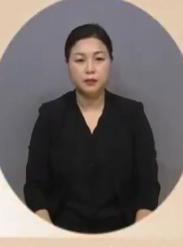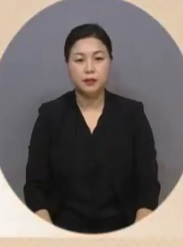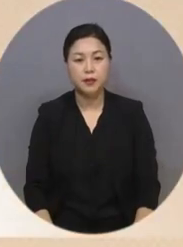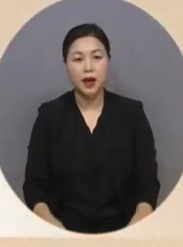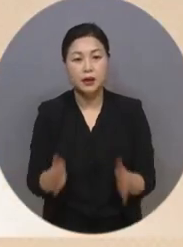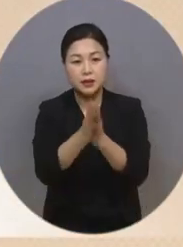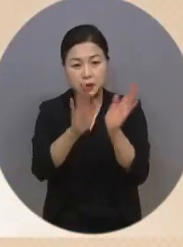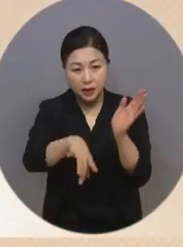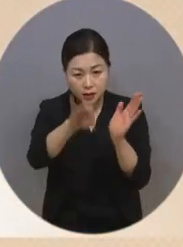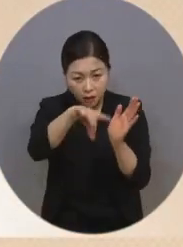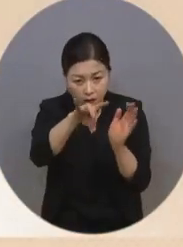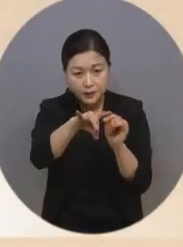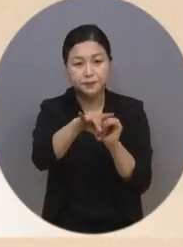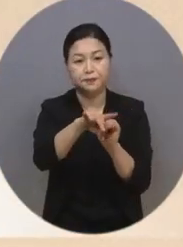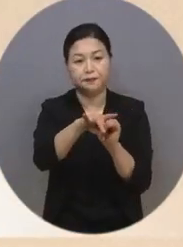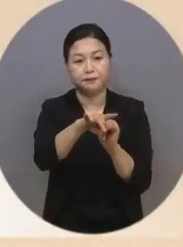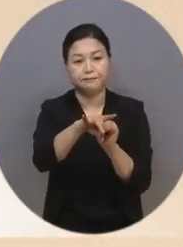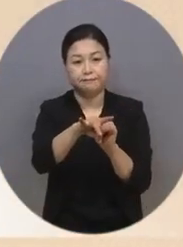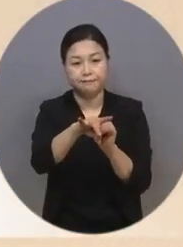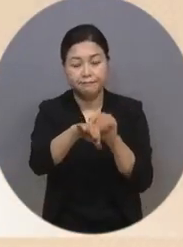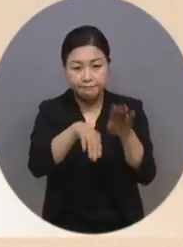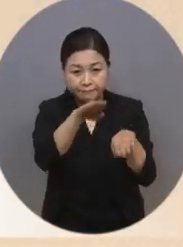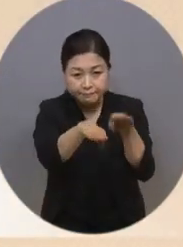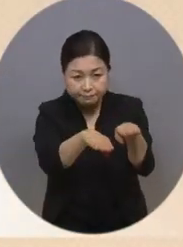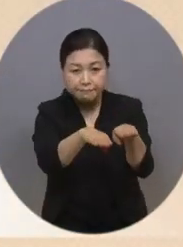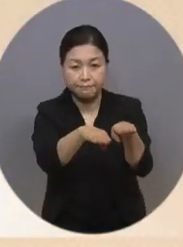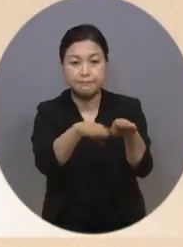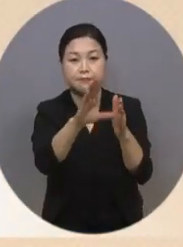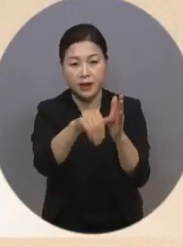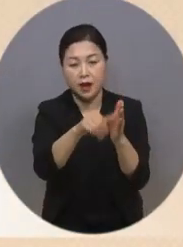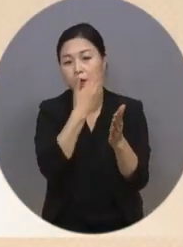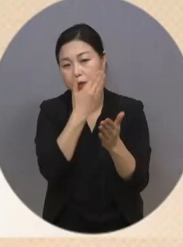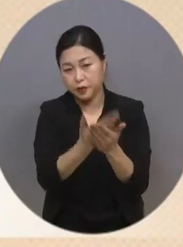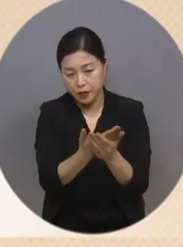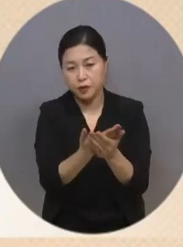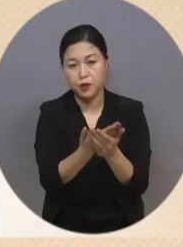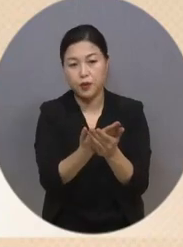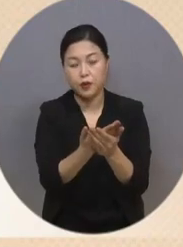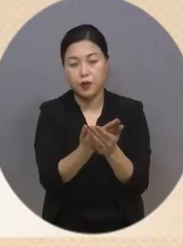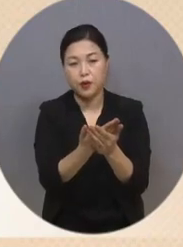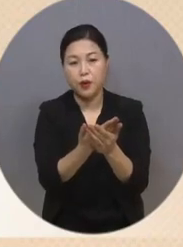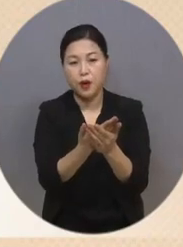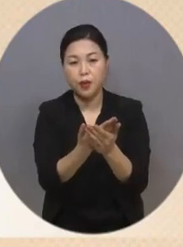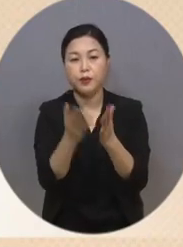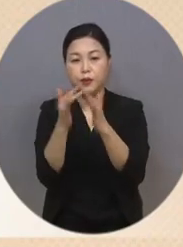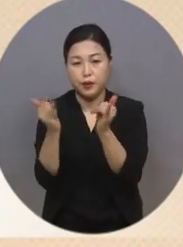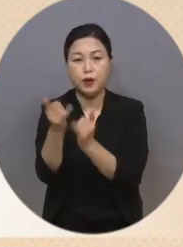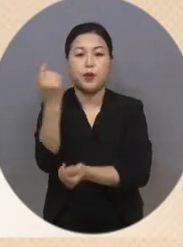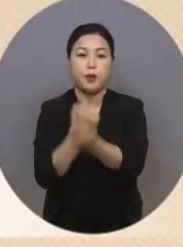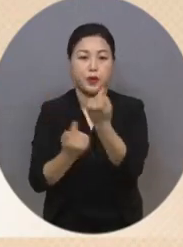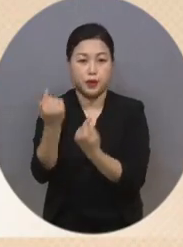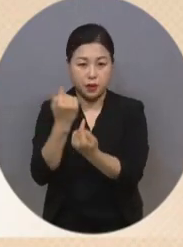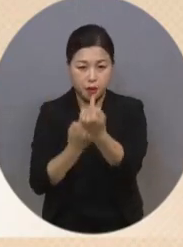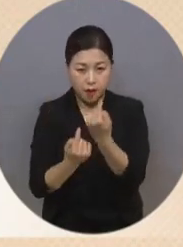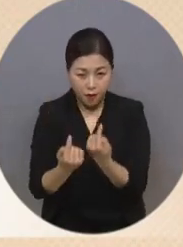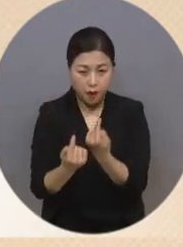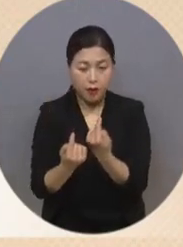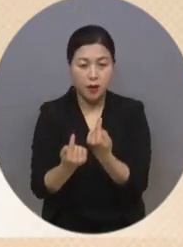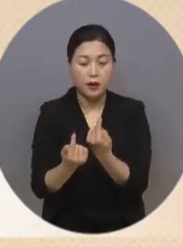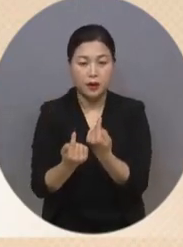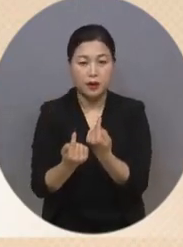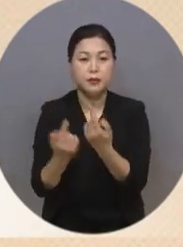하는 저희 더 아름다운 세상의 출발점에서 이렇게 소중하고 귀한 분들이 모두가 다 함께